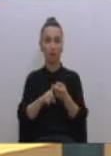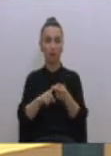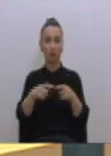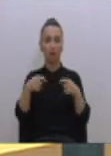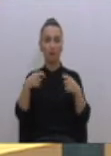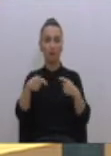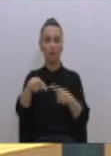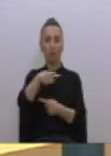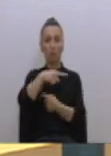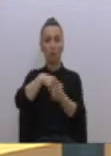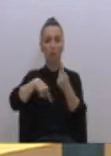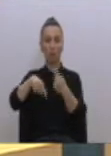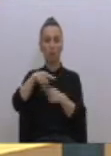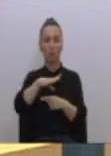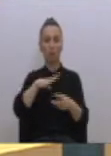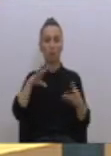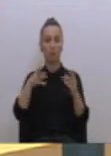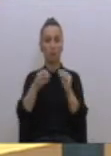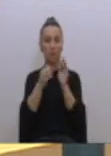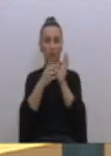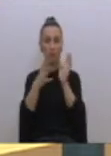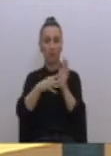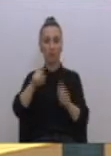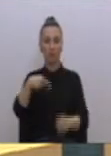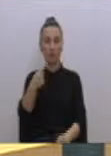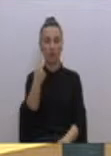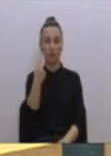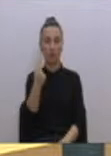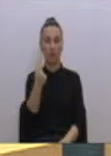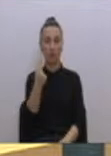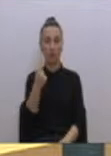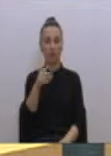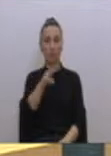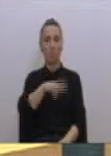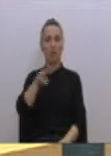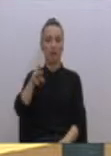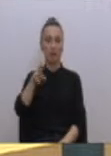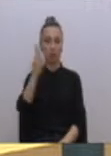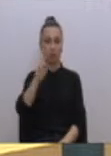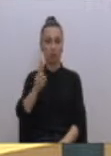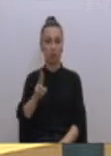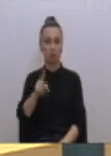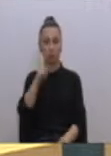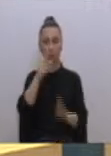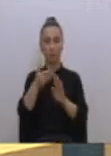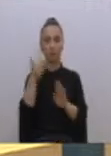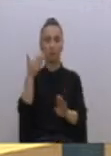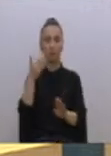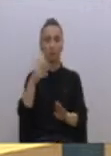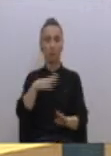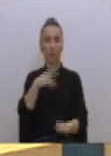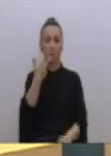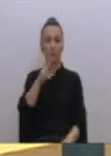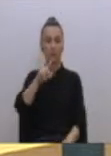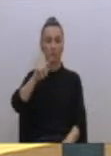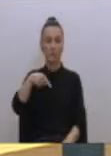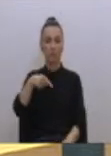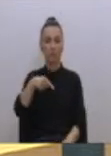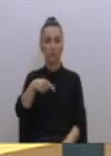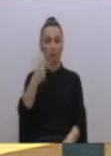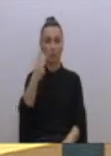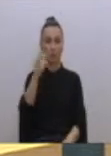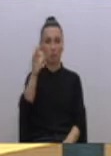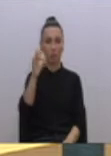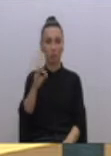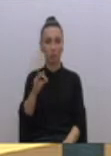savăcilor brunom, sa care o savăcilor brunom, și edgina, slamet intel, ertimiate de miliarde de dolari, țirat de smaciune pe sahem, bate ba, ulta slamet intel, orimiate de